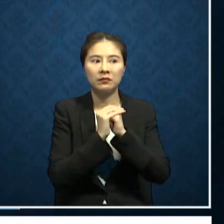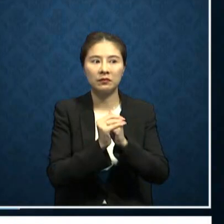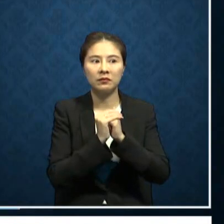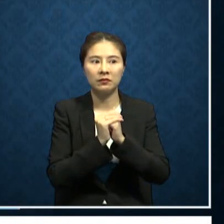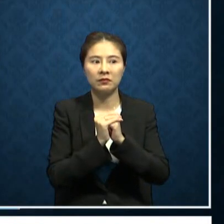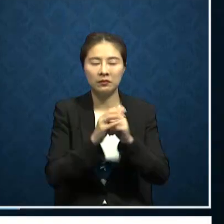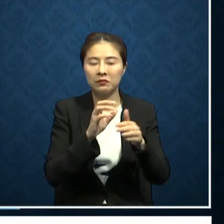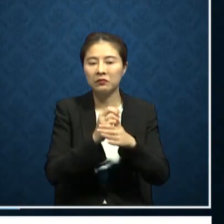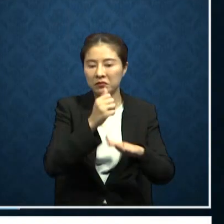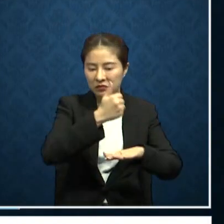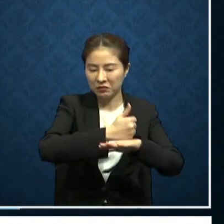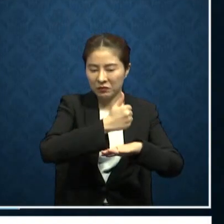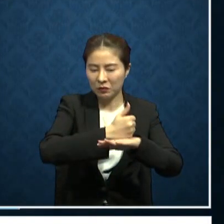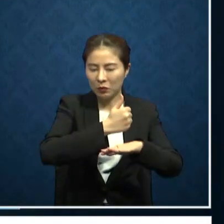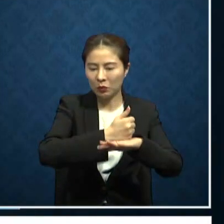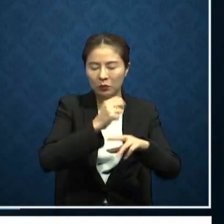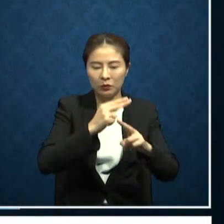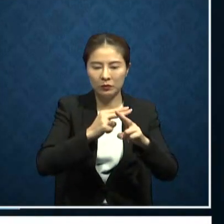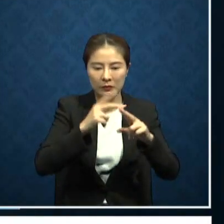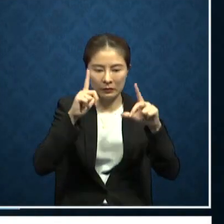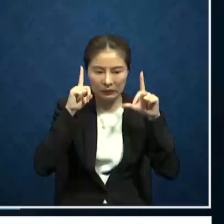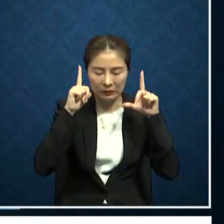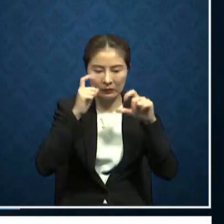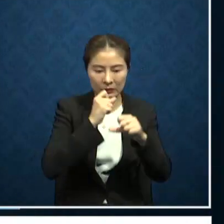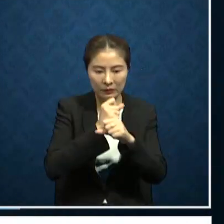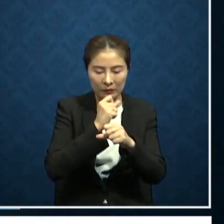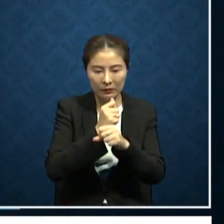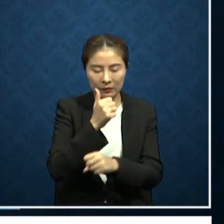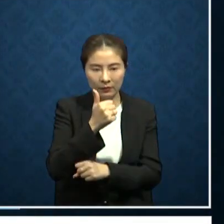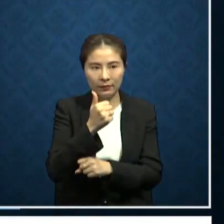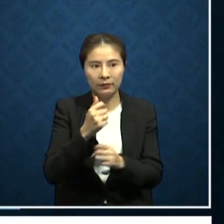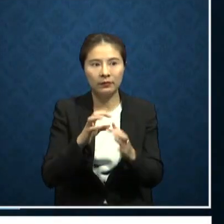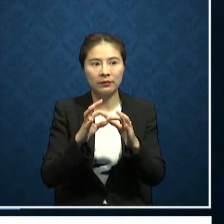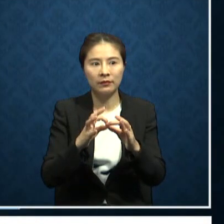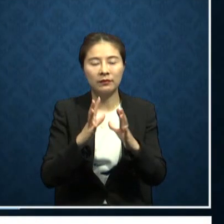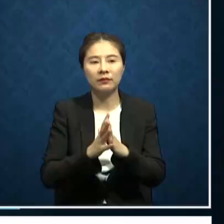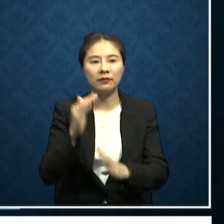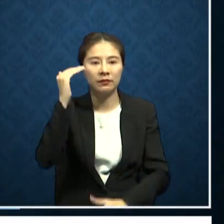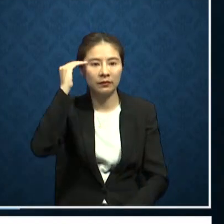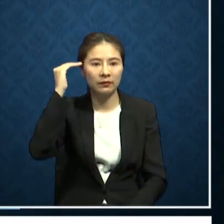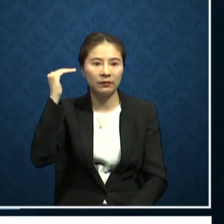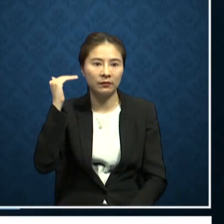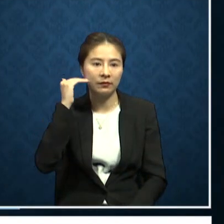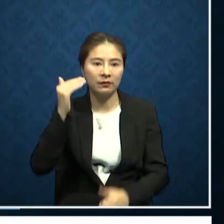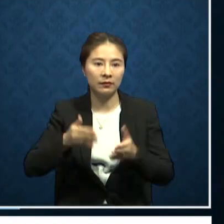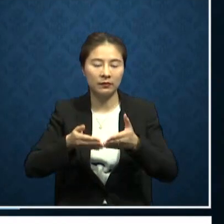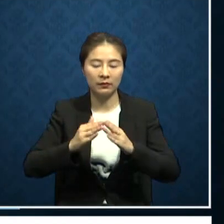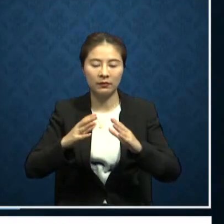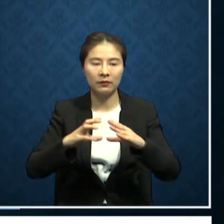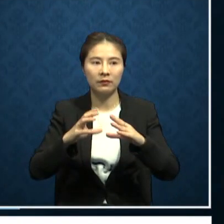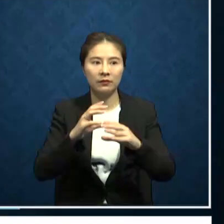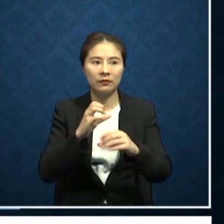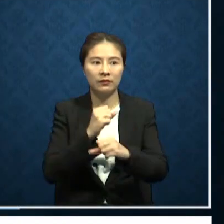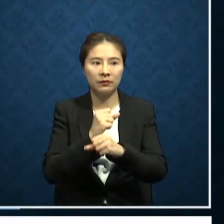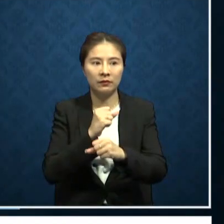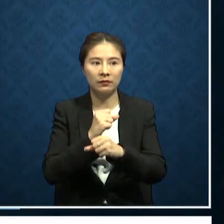การมีผู้นำที่มีวิสัยทัศน์ในการขับเคลื่อนซอพอย่างต่อเนื่องค่ะในสาธารณรัฐเกาหลีนะคะมีการจัดตั้งหน่วยงานที่ชื่อว่าคอกนะ